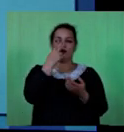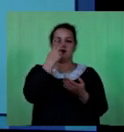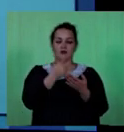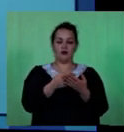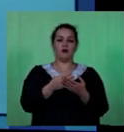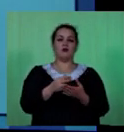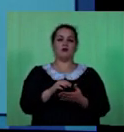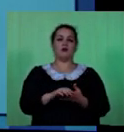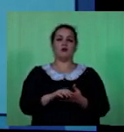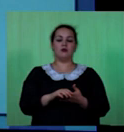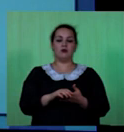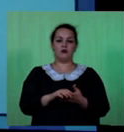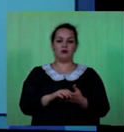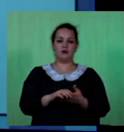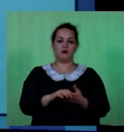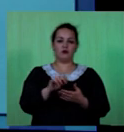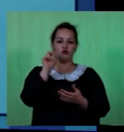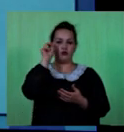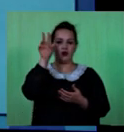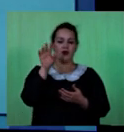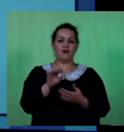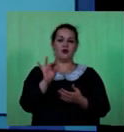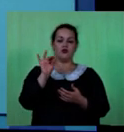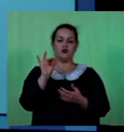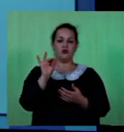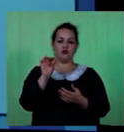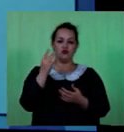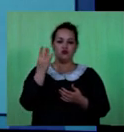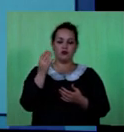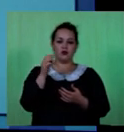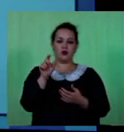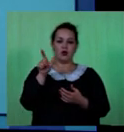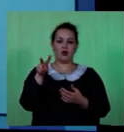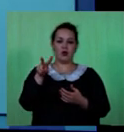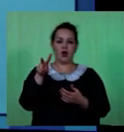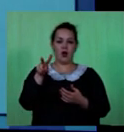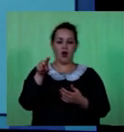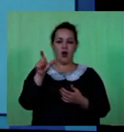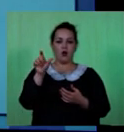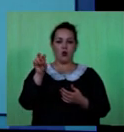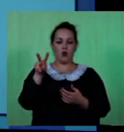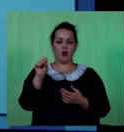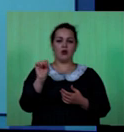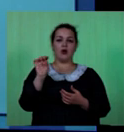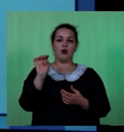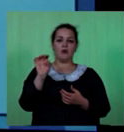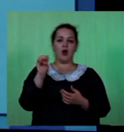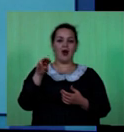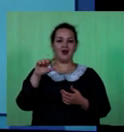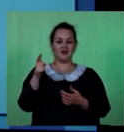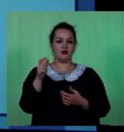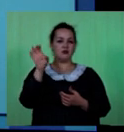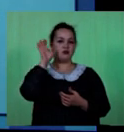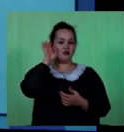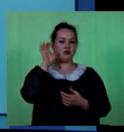видеть, смотреть, ненавидеть. И четыре глагола на «ать» – слышать,